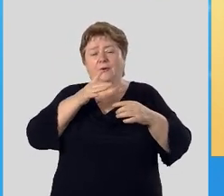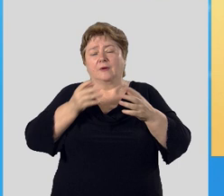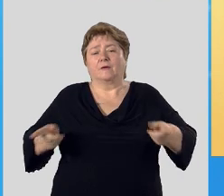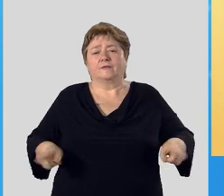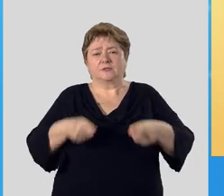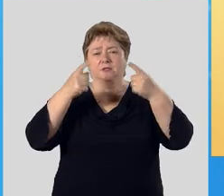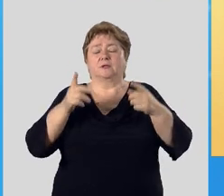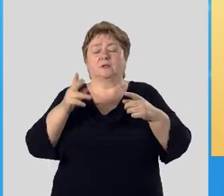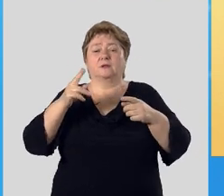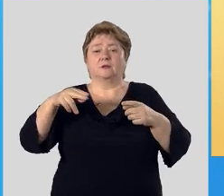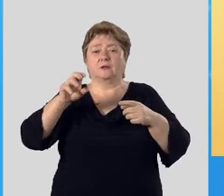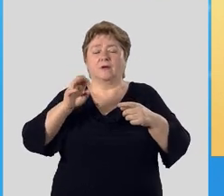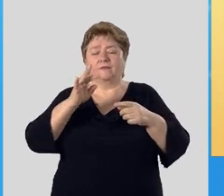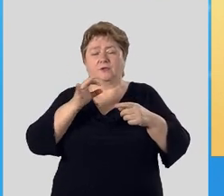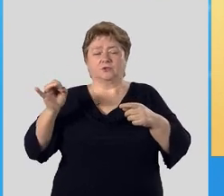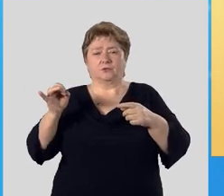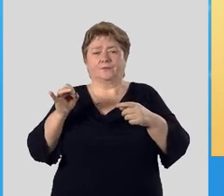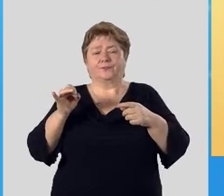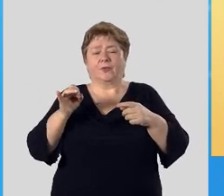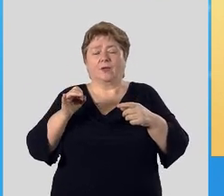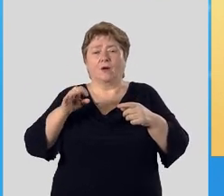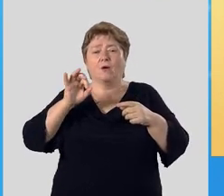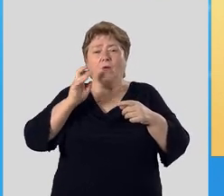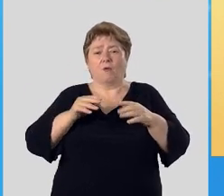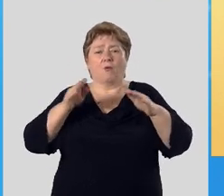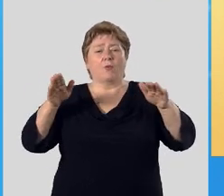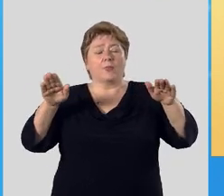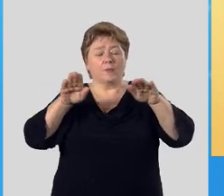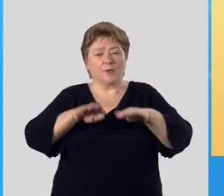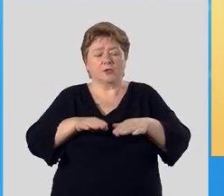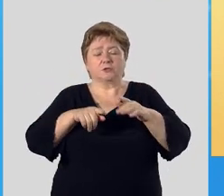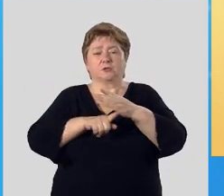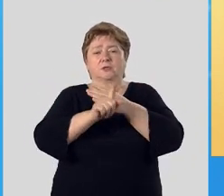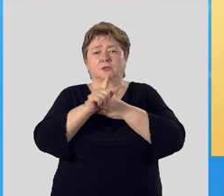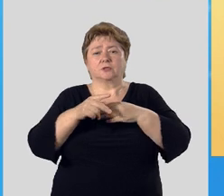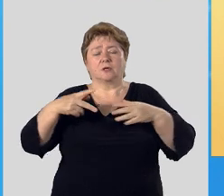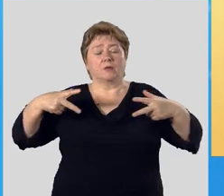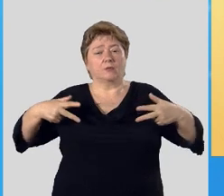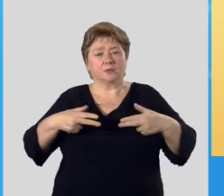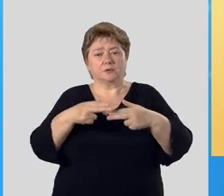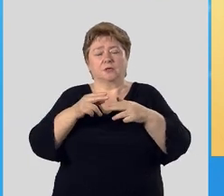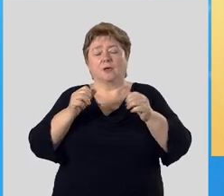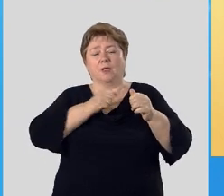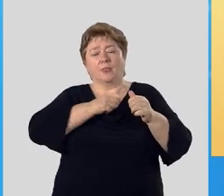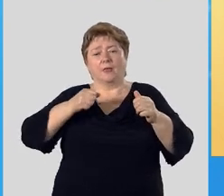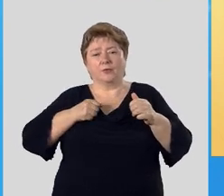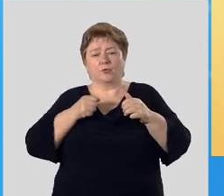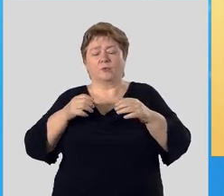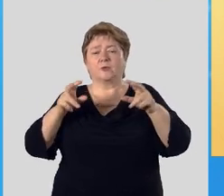леонардо да винчи он положил начало пластической анатомии